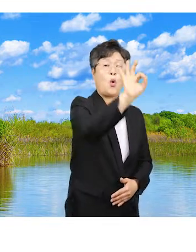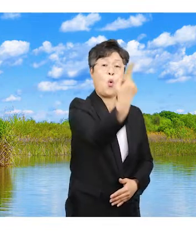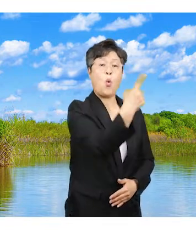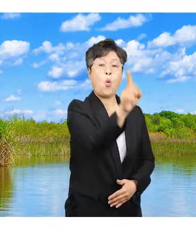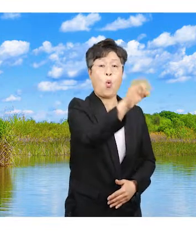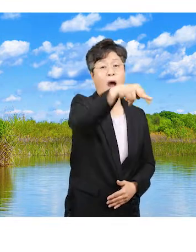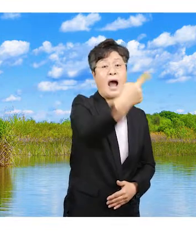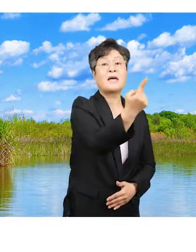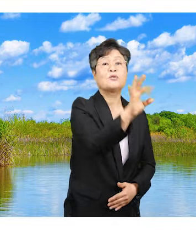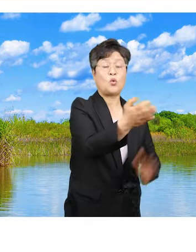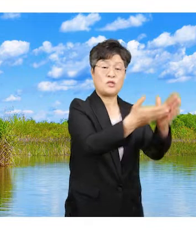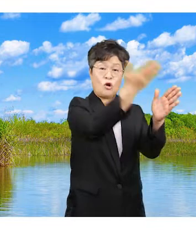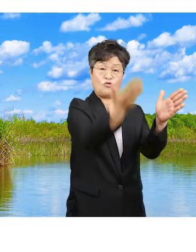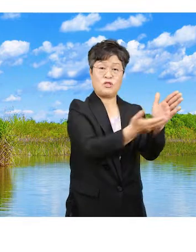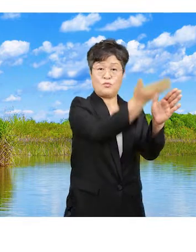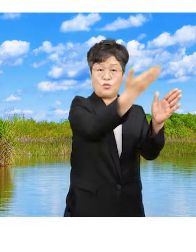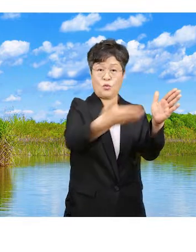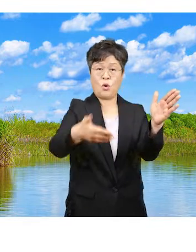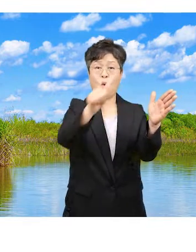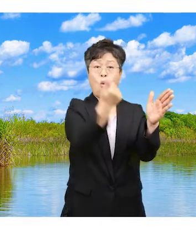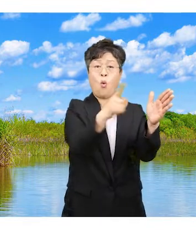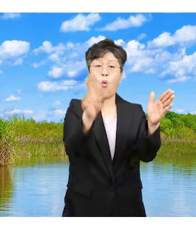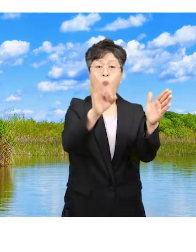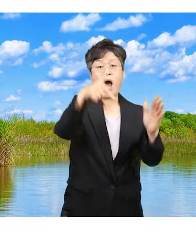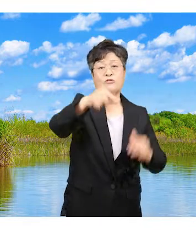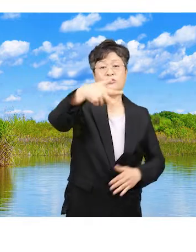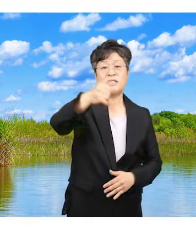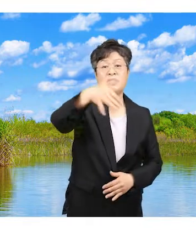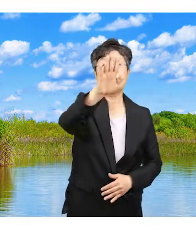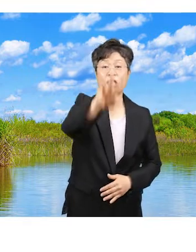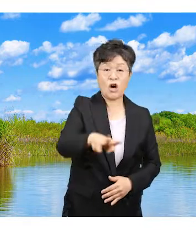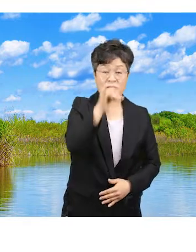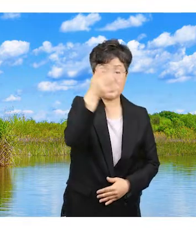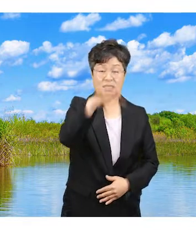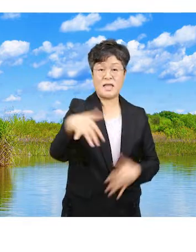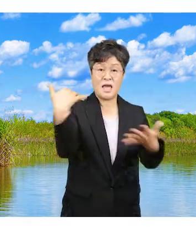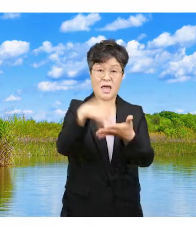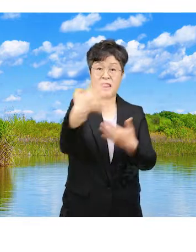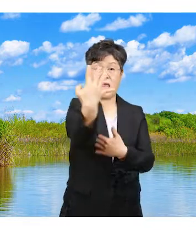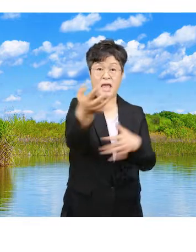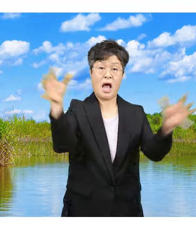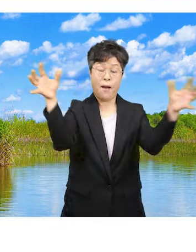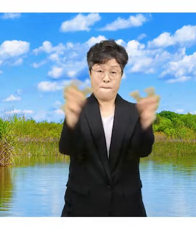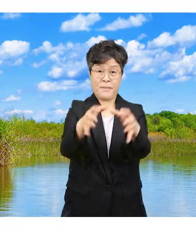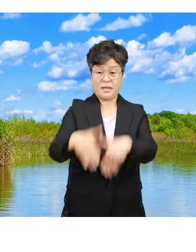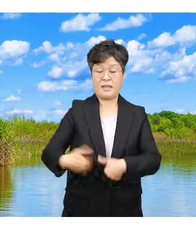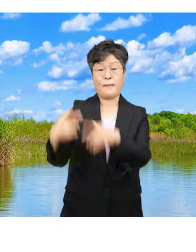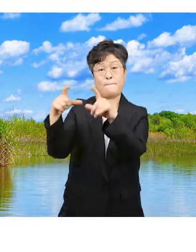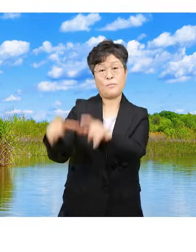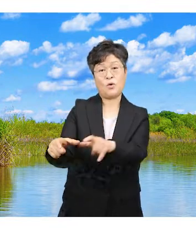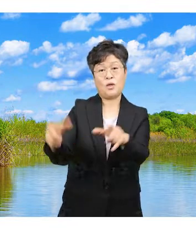칠보산 물줄기가 함께 어우러져서 황구지천이 흘러져 내려오고 있고요. 이 네 개 하천이 수원 남쪽에서